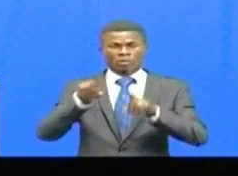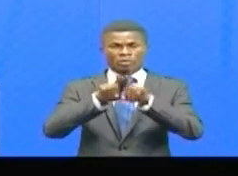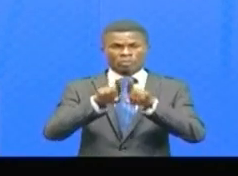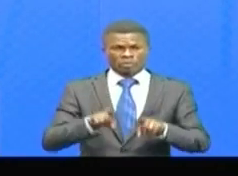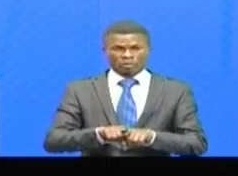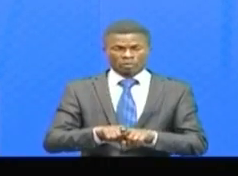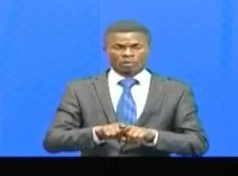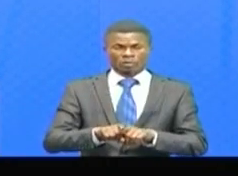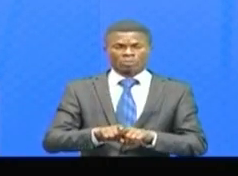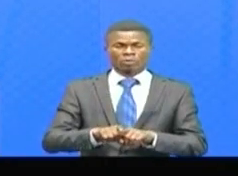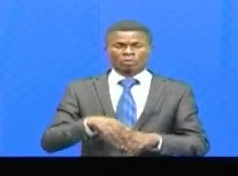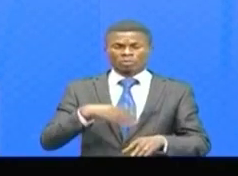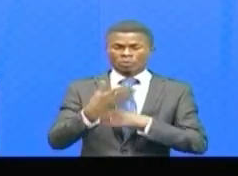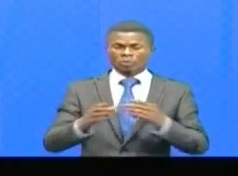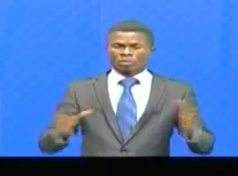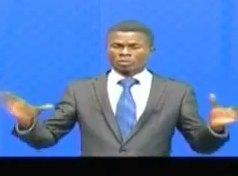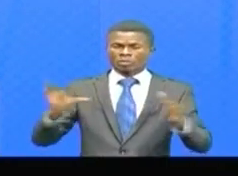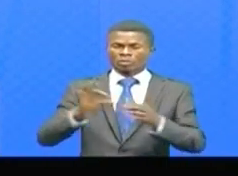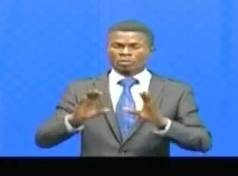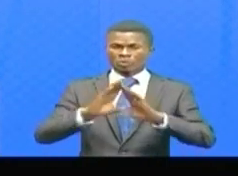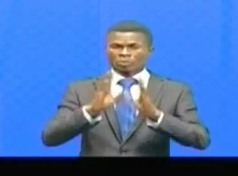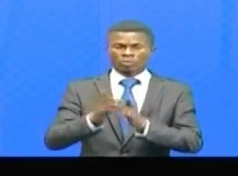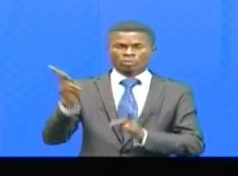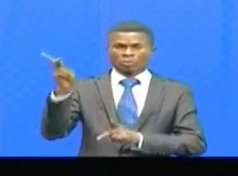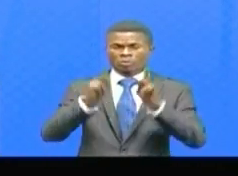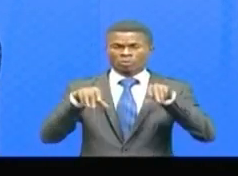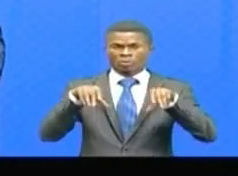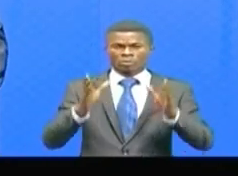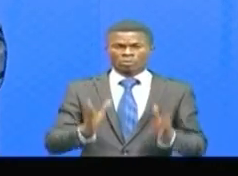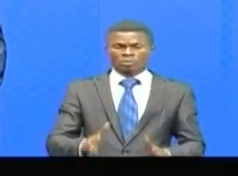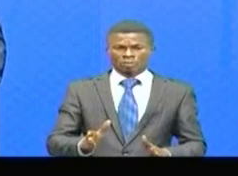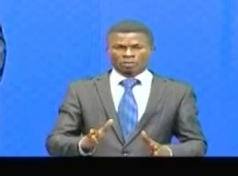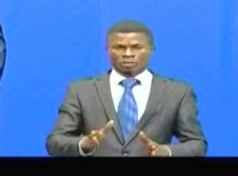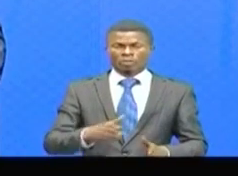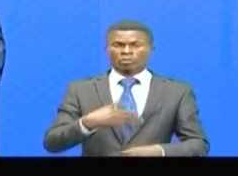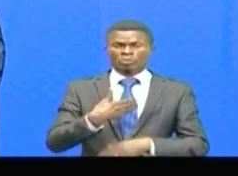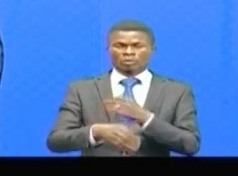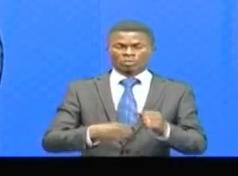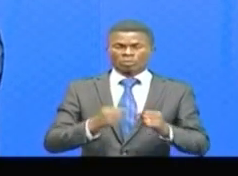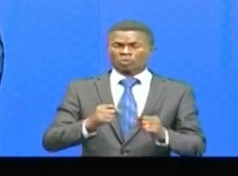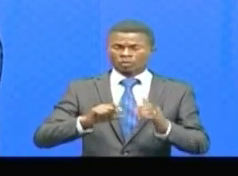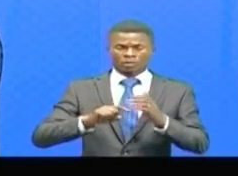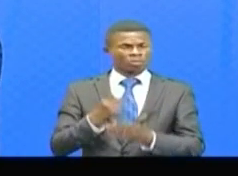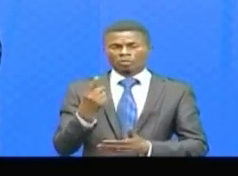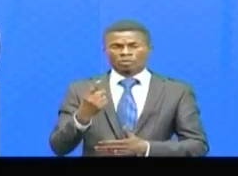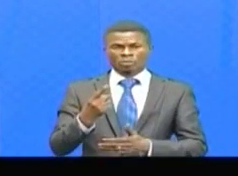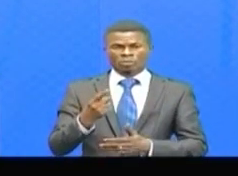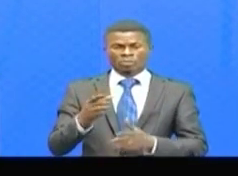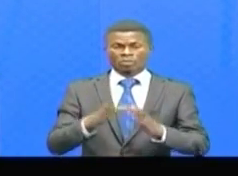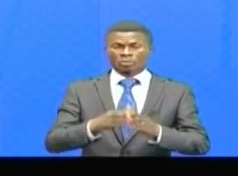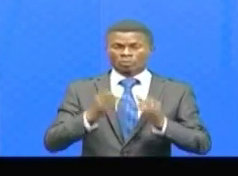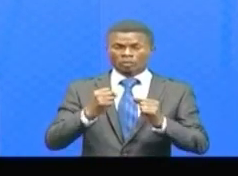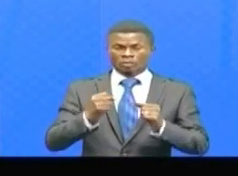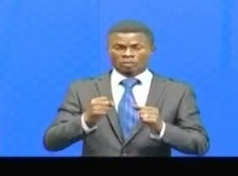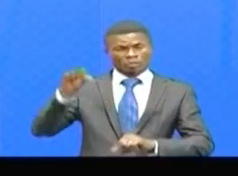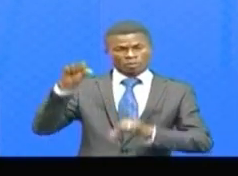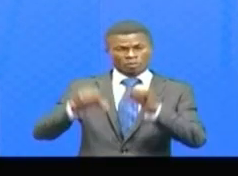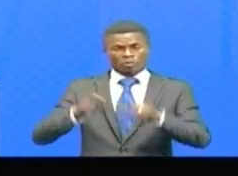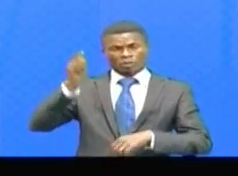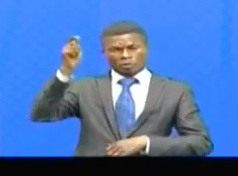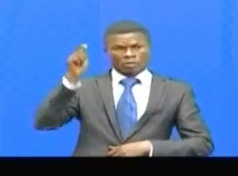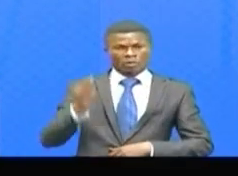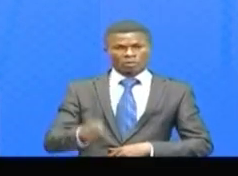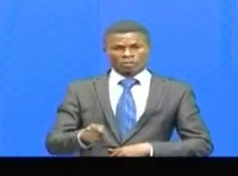la mobilisation tous azimuts du peuple congolais d'en découdre une fois pour toutes avec les forces négatives,